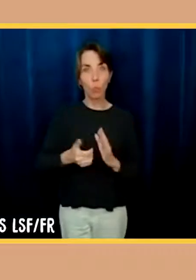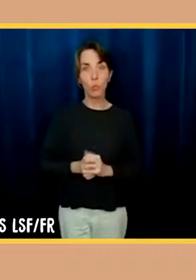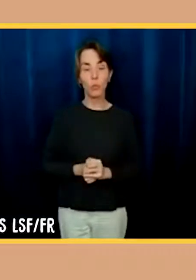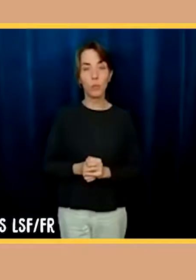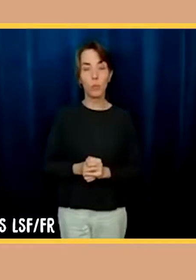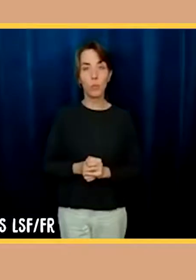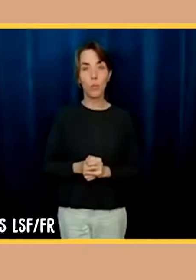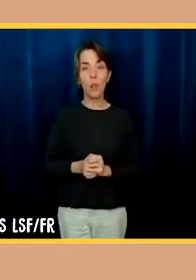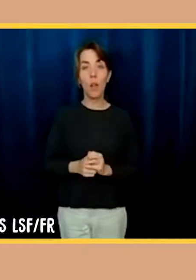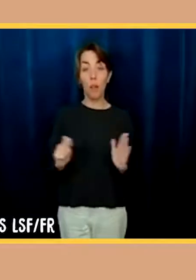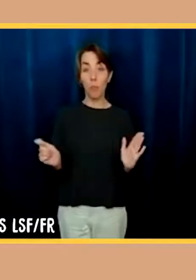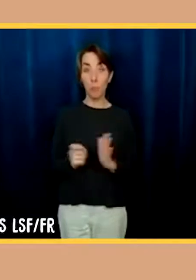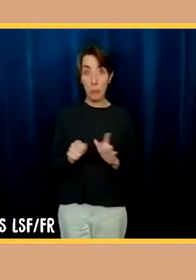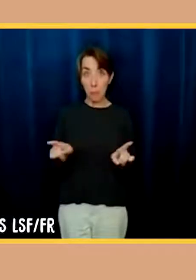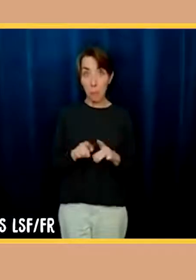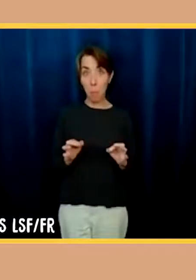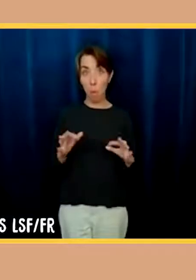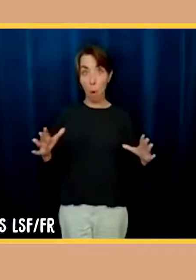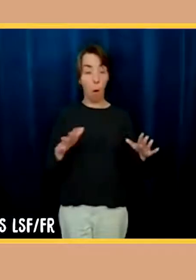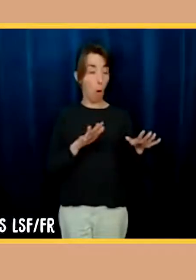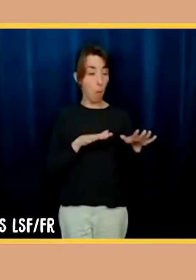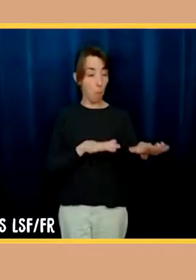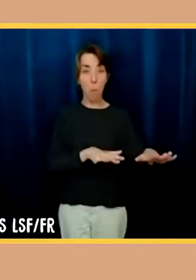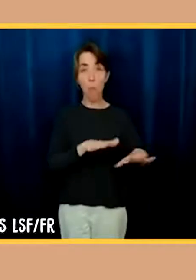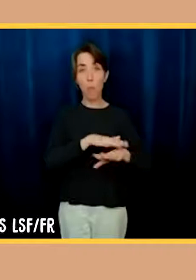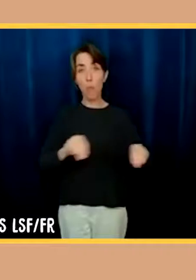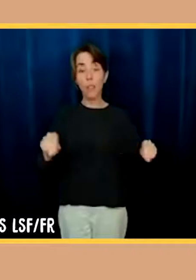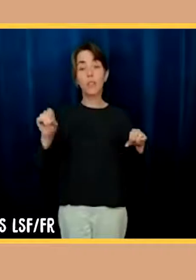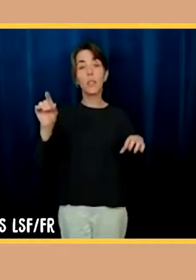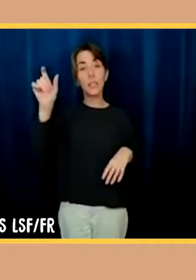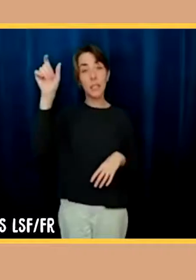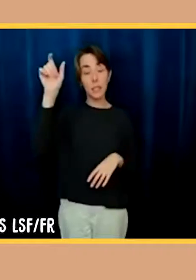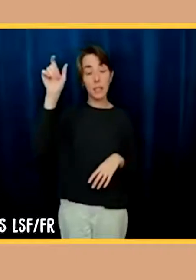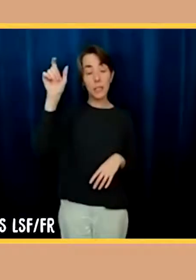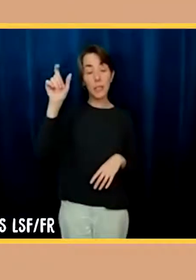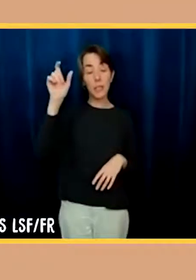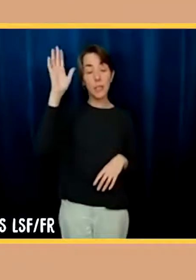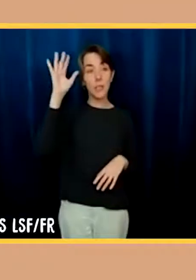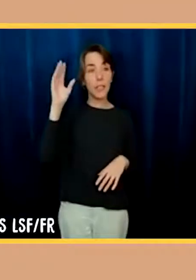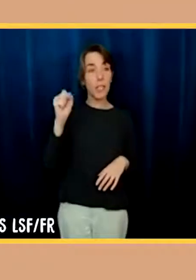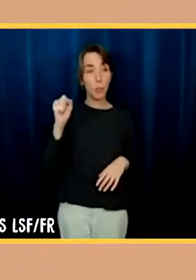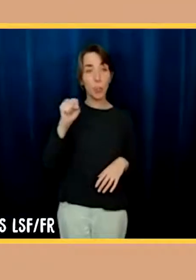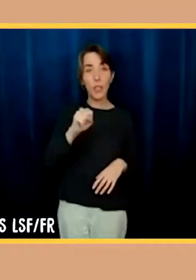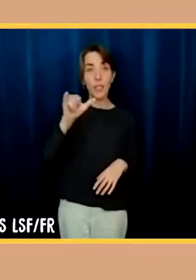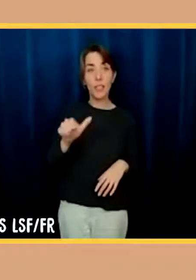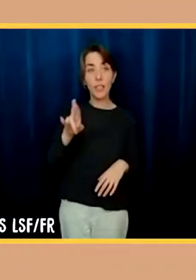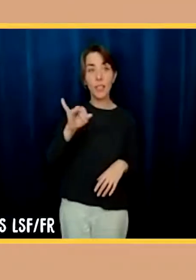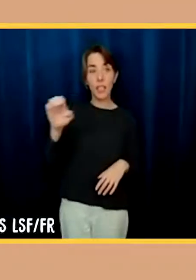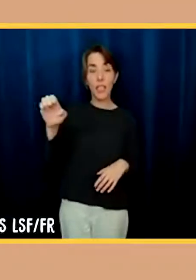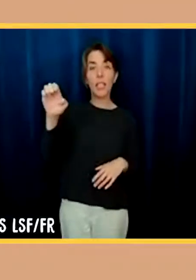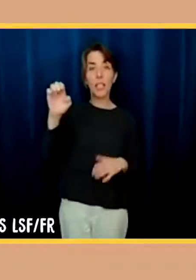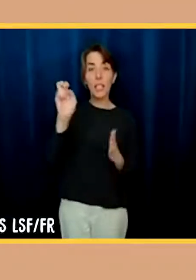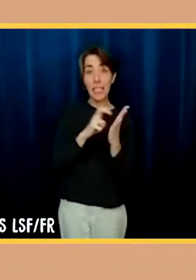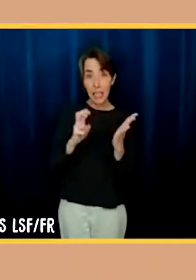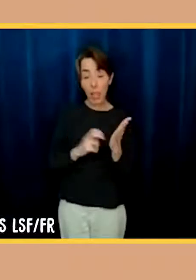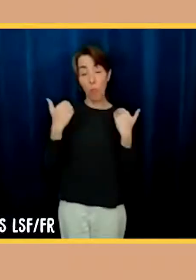accompagnée à ce moment-là des mouvements de protestation en Syrie. Je suis d'origine syrienne, mes parents sont syriens. Et donc, en fait, il y avait toute la